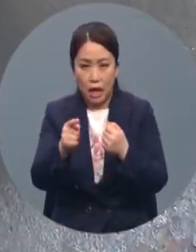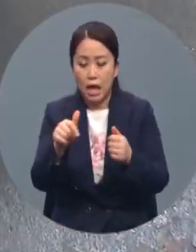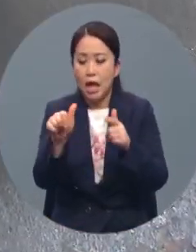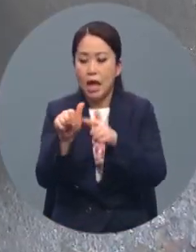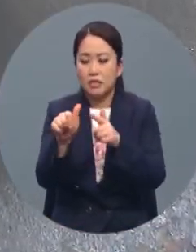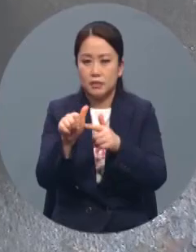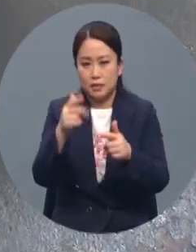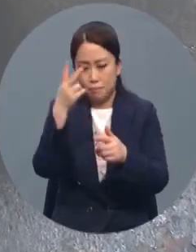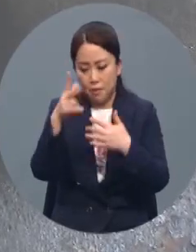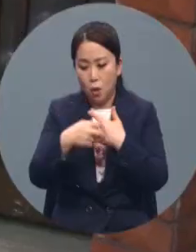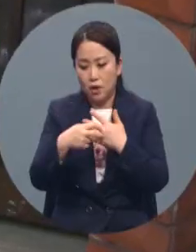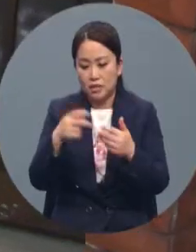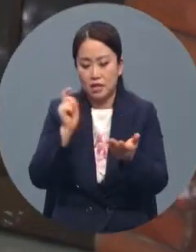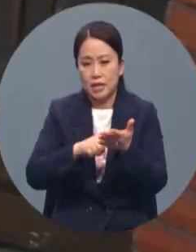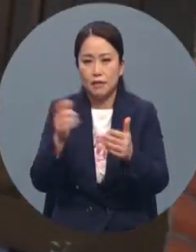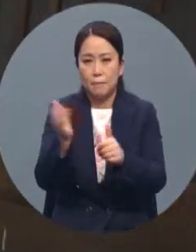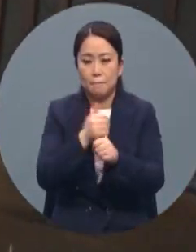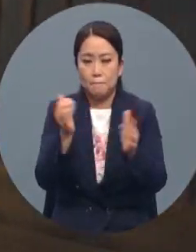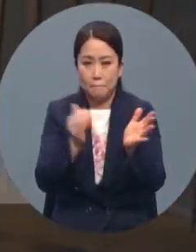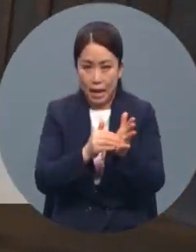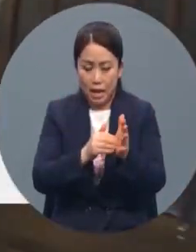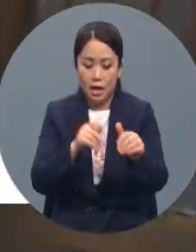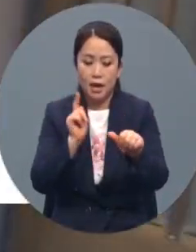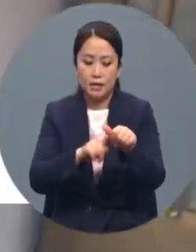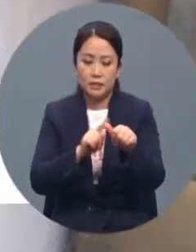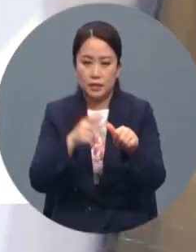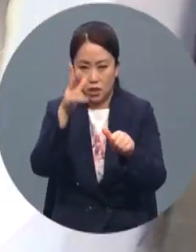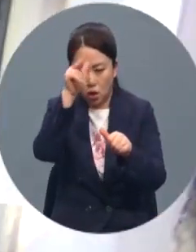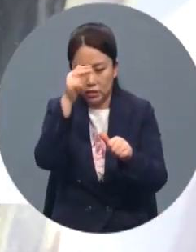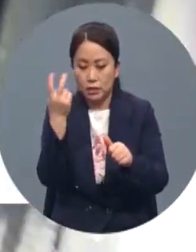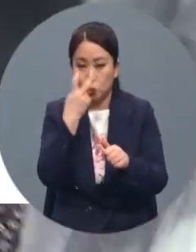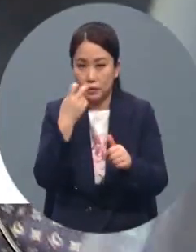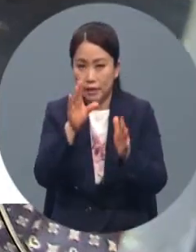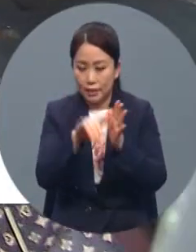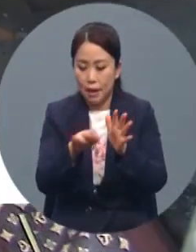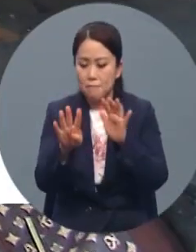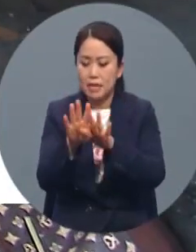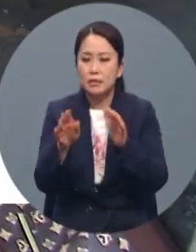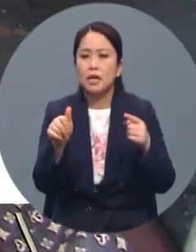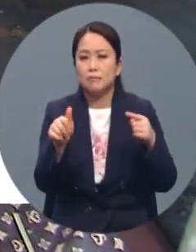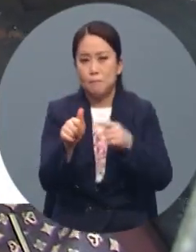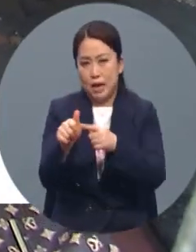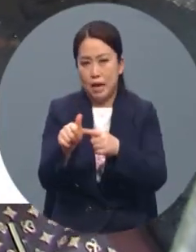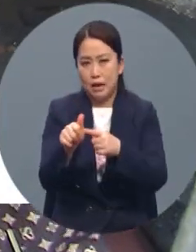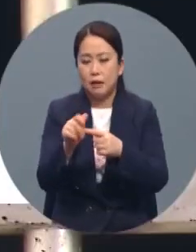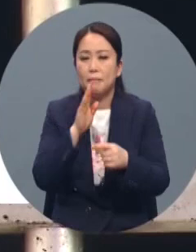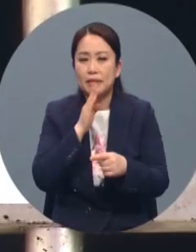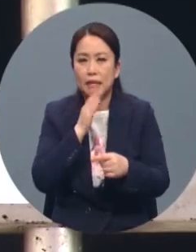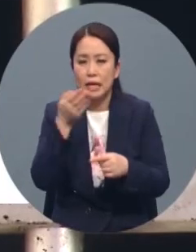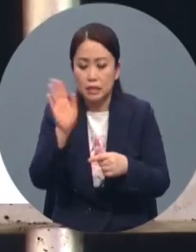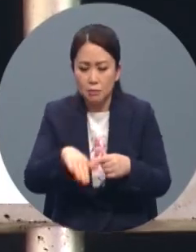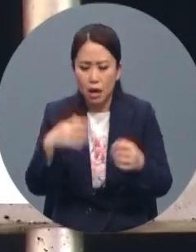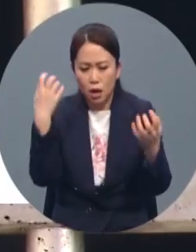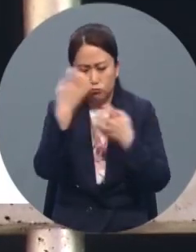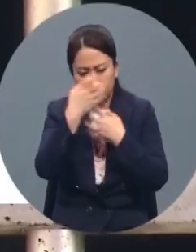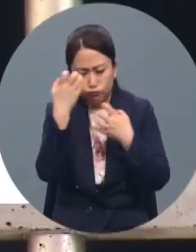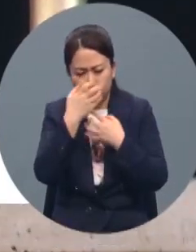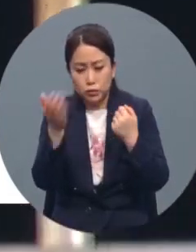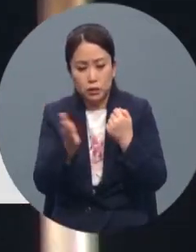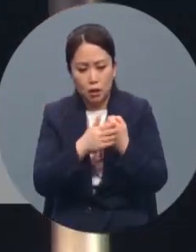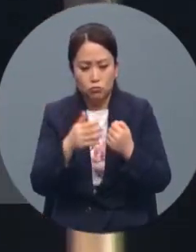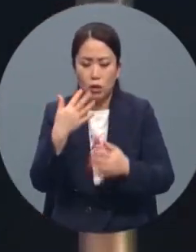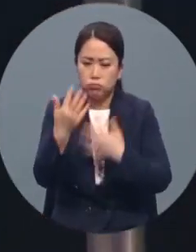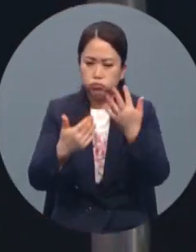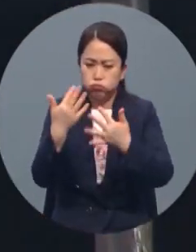긴급 체포했습니다. A씨는 경찰 조사에서 B씨를 살해했다고 진술했지만 술에 취해 불을 지른 것은